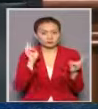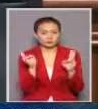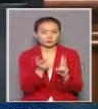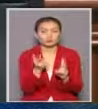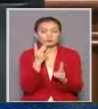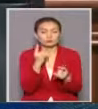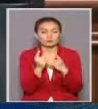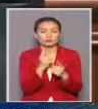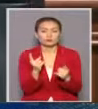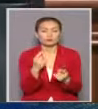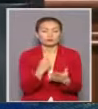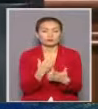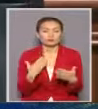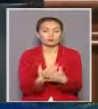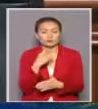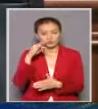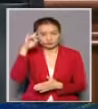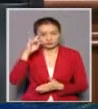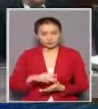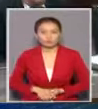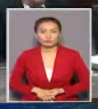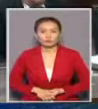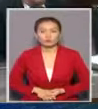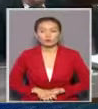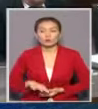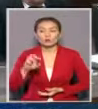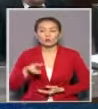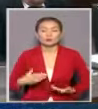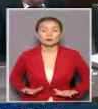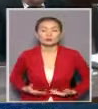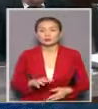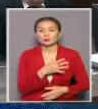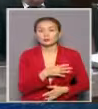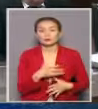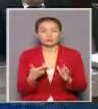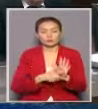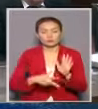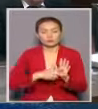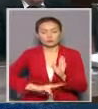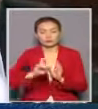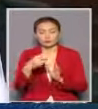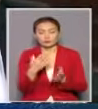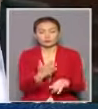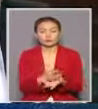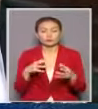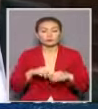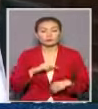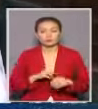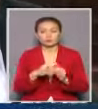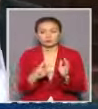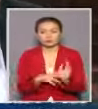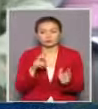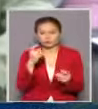популяризатором идеалов и ценностей нового Казахстана. В Атырау проживают представители более 80 национальностей, работают